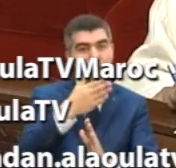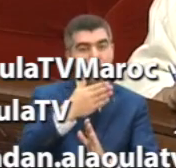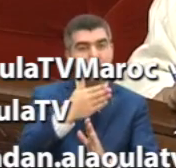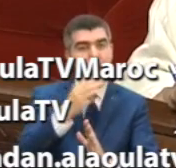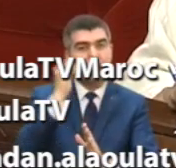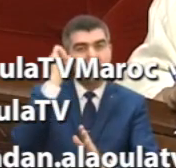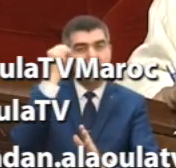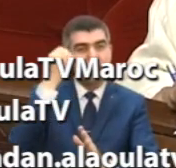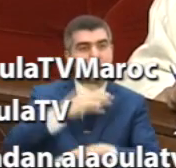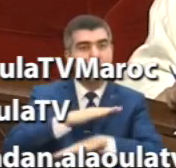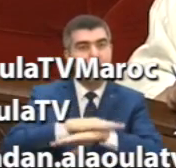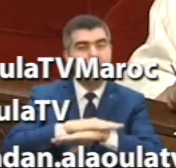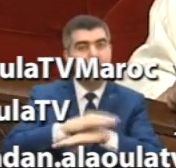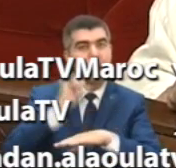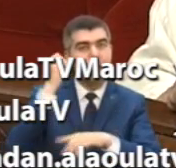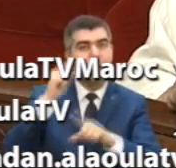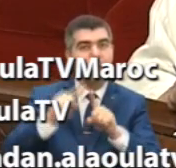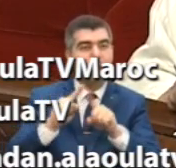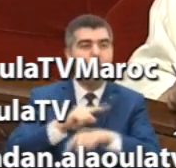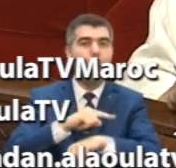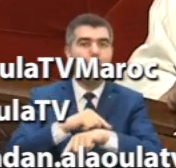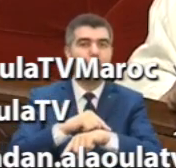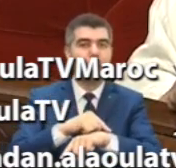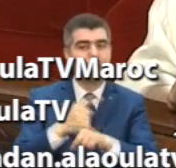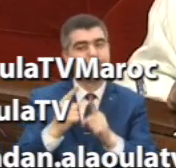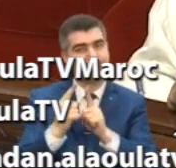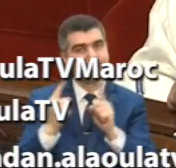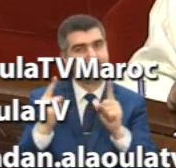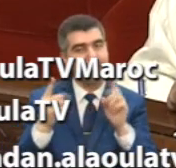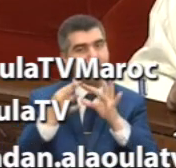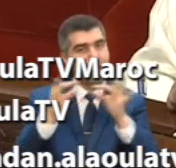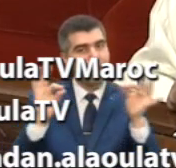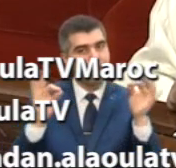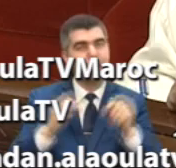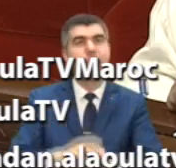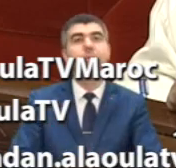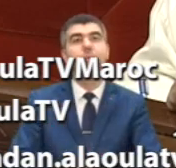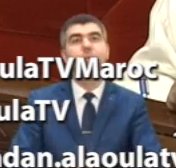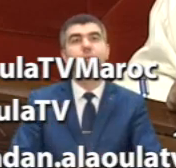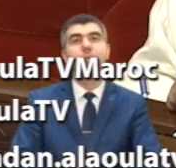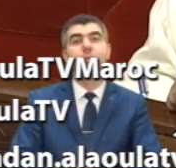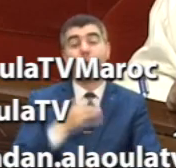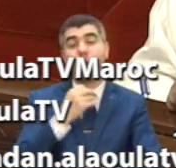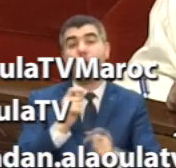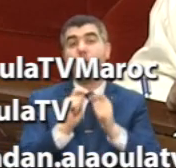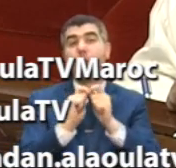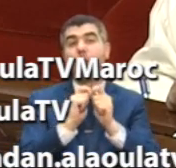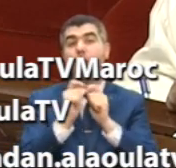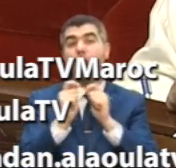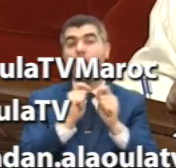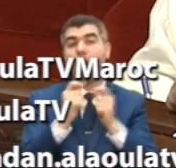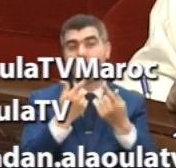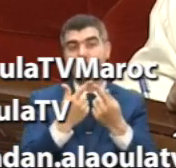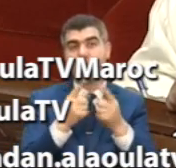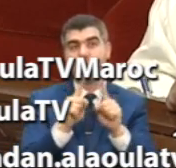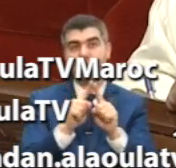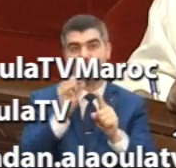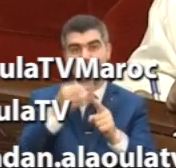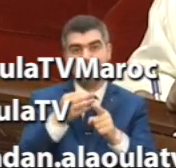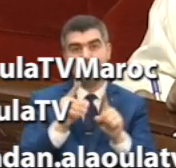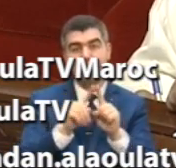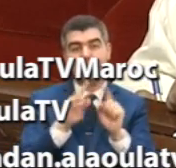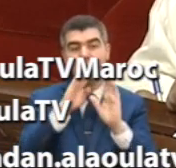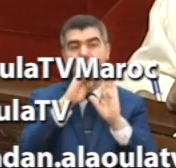يقتضي حيزا زمنيا كافيا، ولقد حظي الموضوع بنقاش مستفيض داخل لجنة